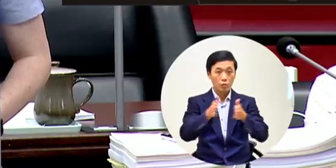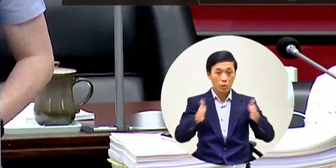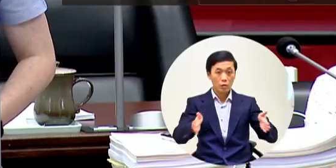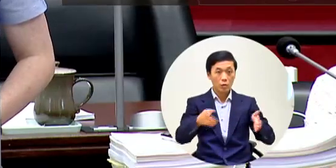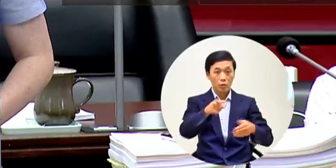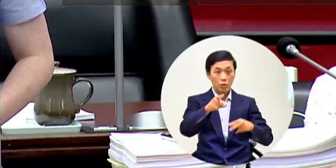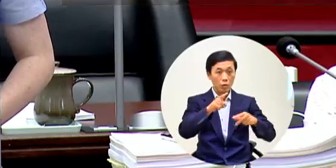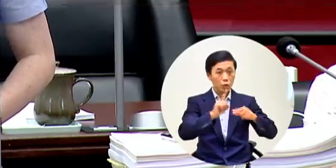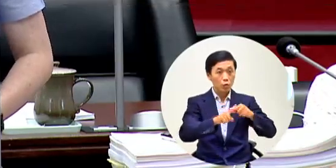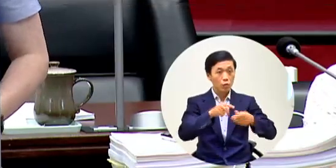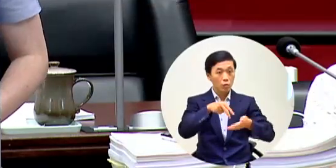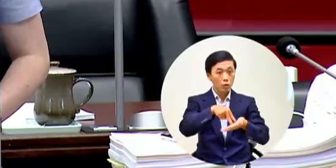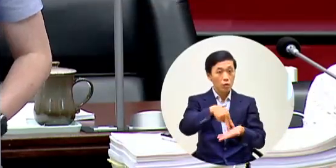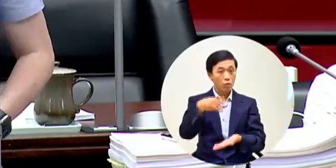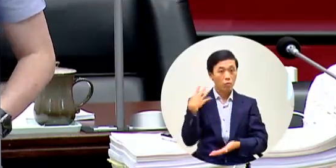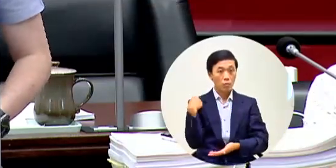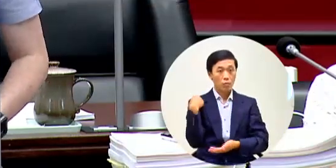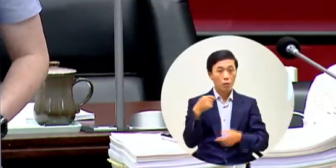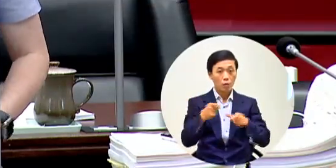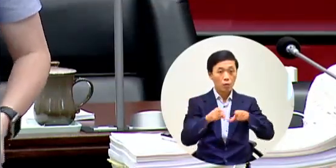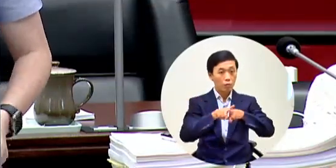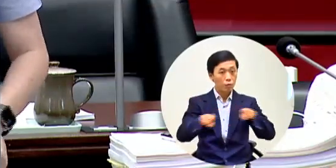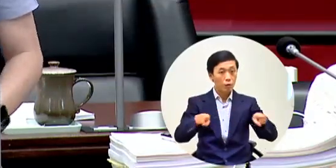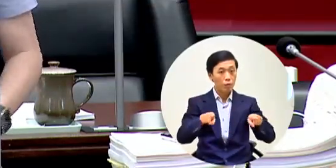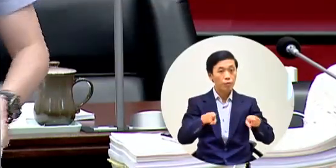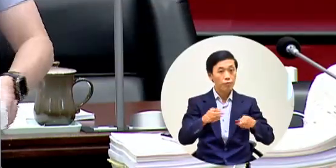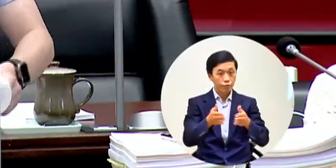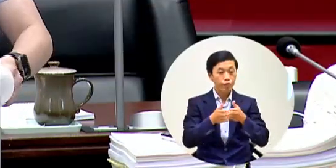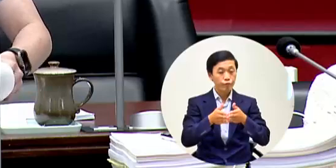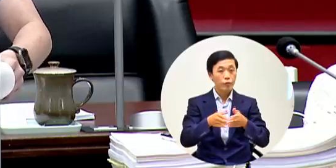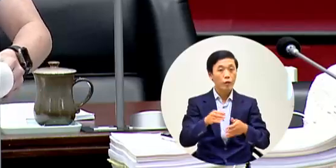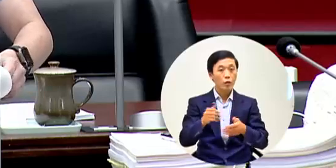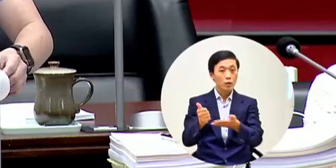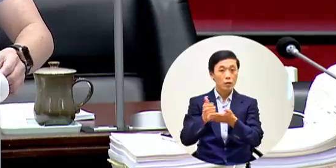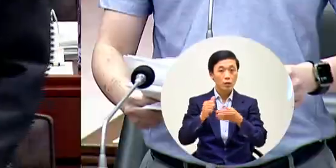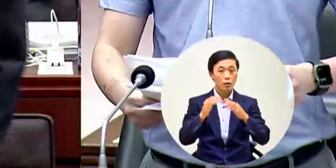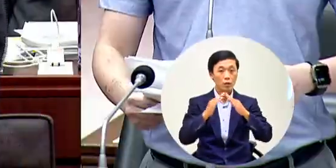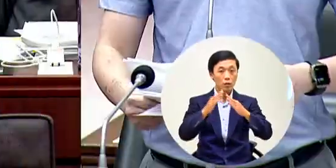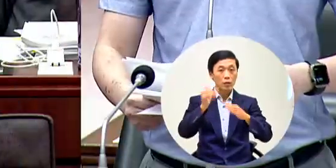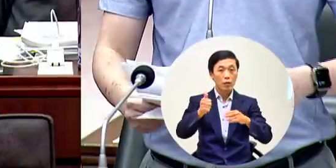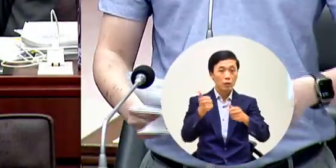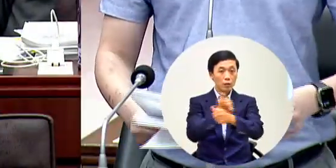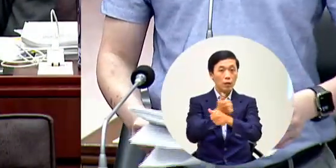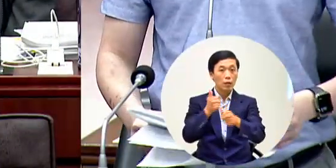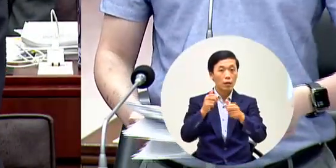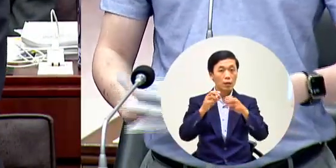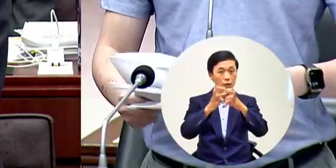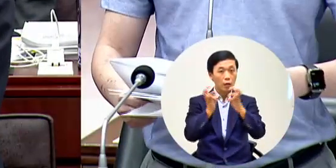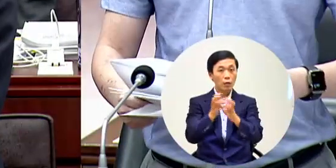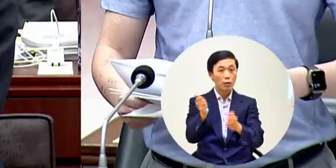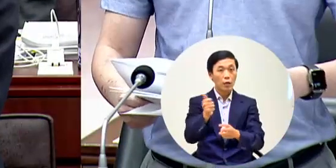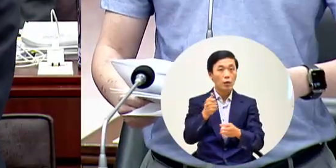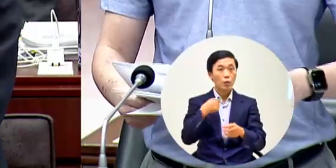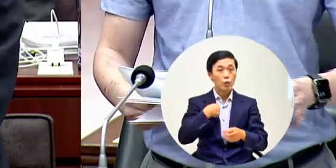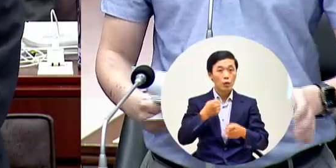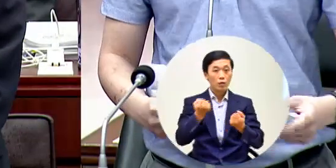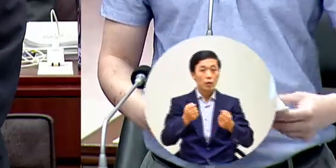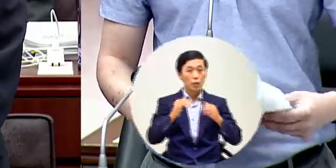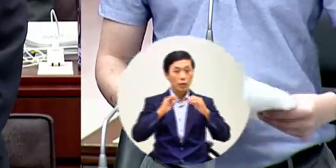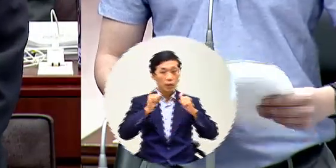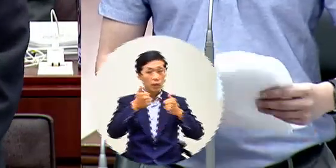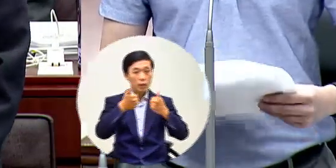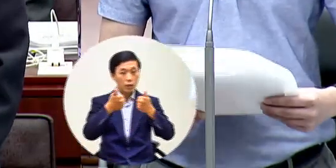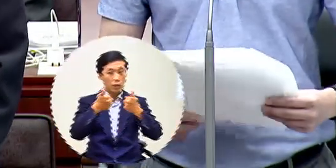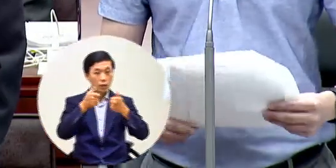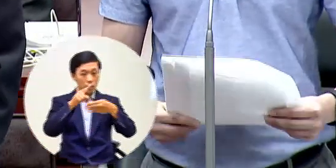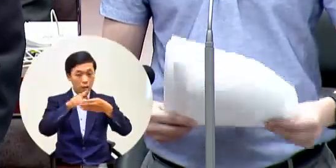立、最公平。还请 市长答复一下。 请杨代理市长答复。 谢谢主席，谢谢议员。那个我在议事厅里面，从我